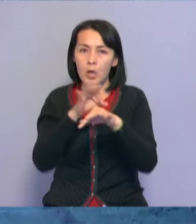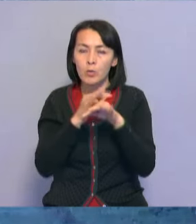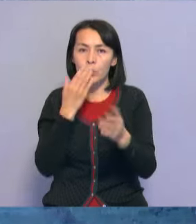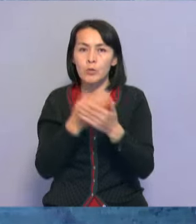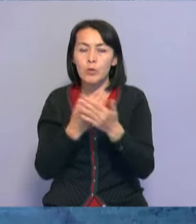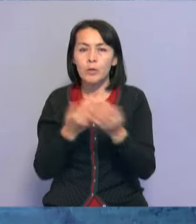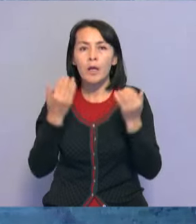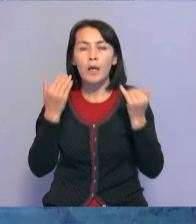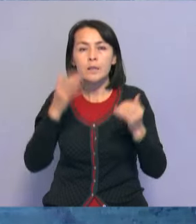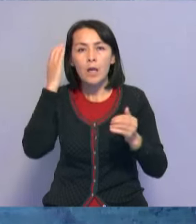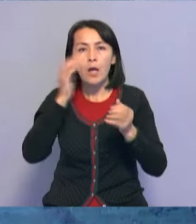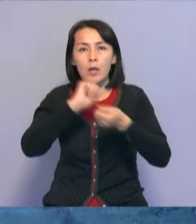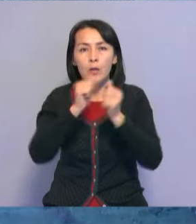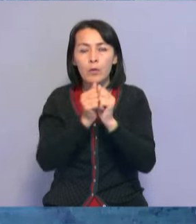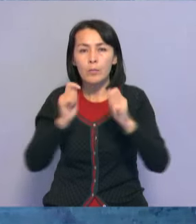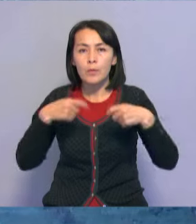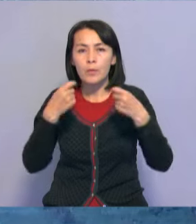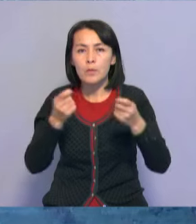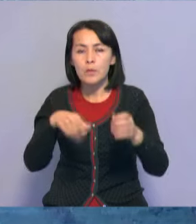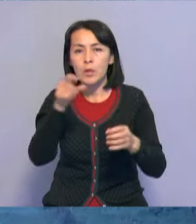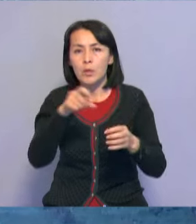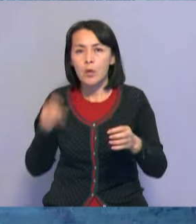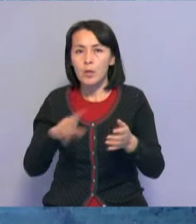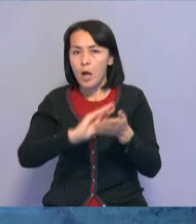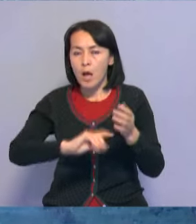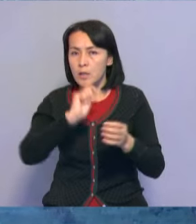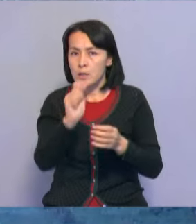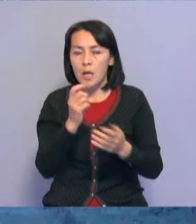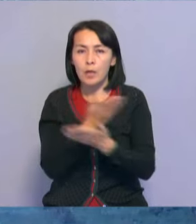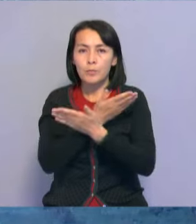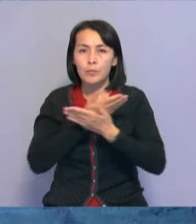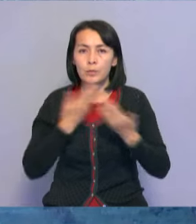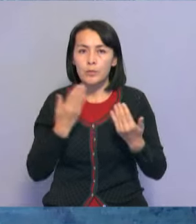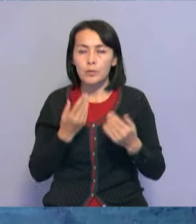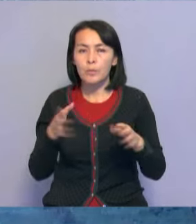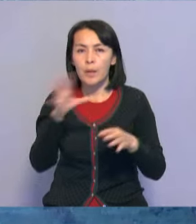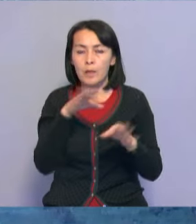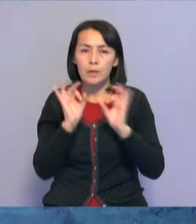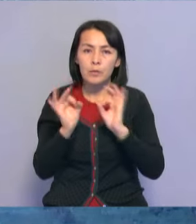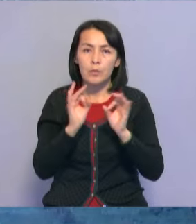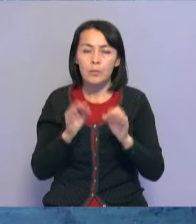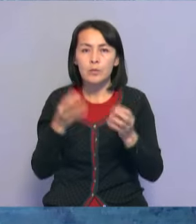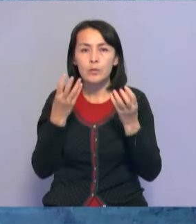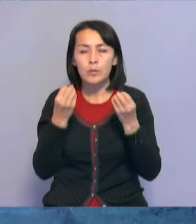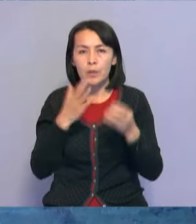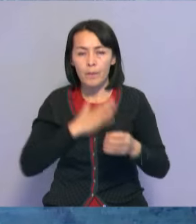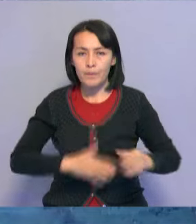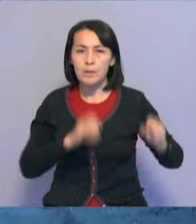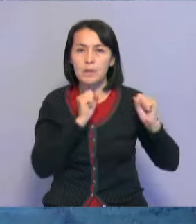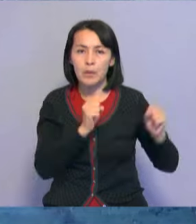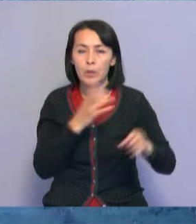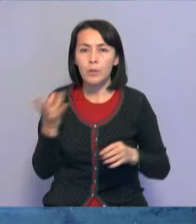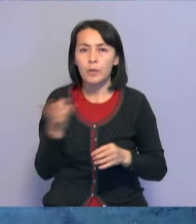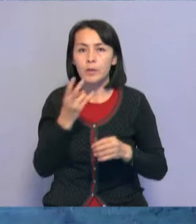отыр. Әзірге көмірмен қамту жағынан тұрғындар тарапынан арыз шағым түскен жоқ, тапшылықта байқалмайды. Сонда да сақтықта қорлық